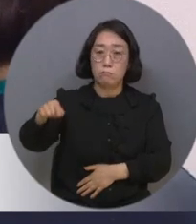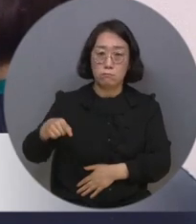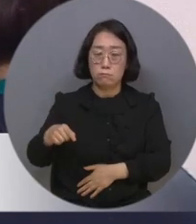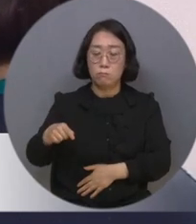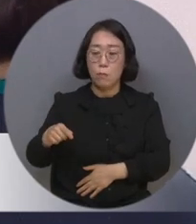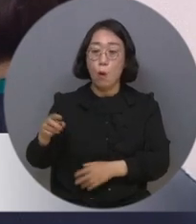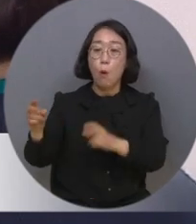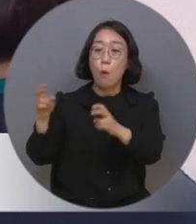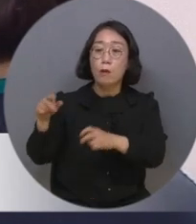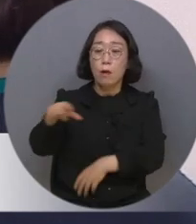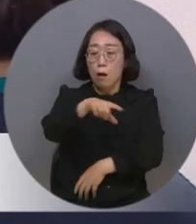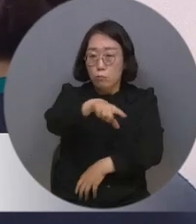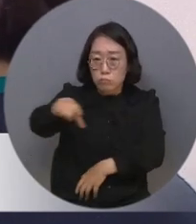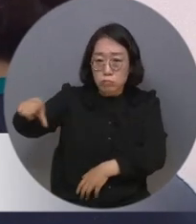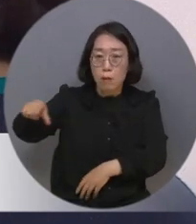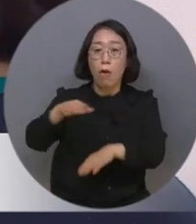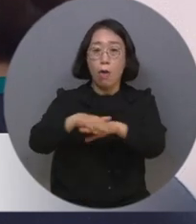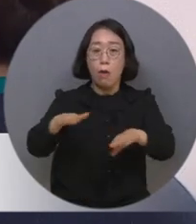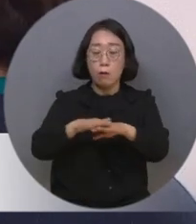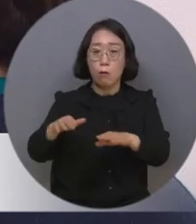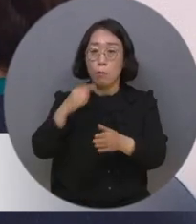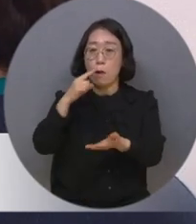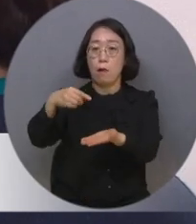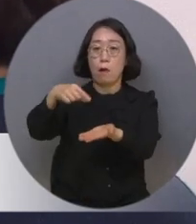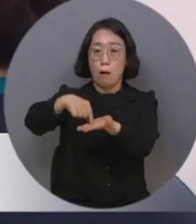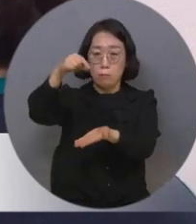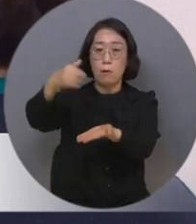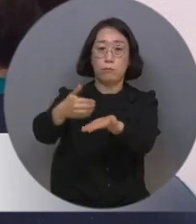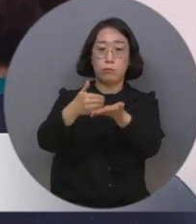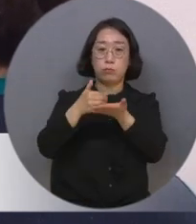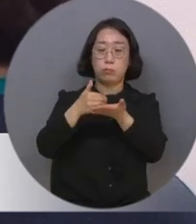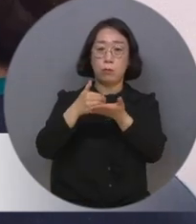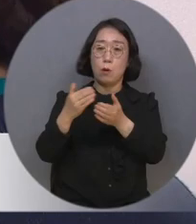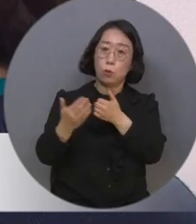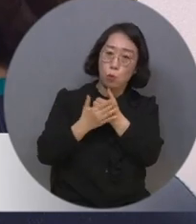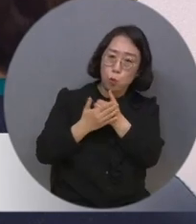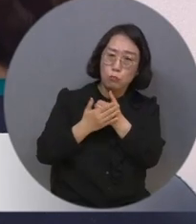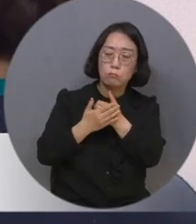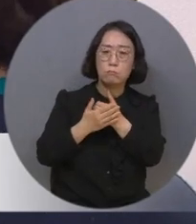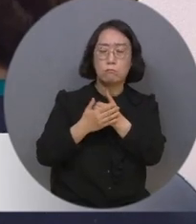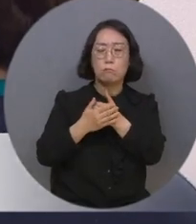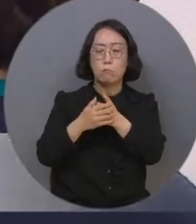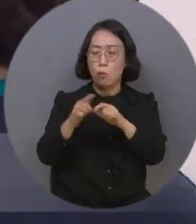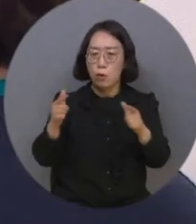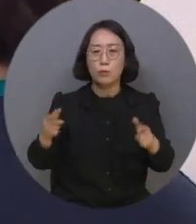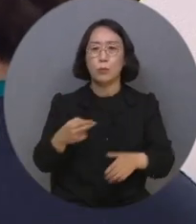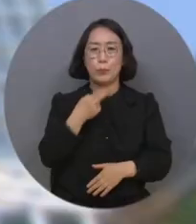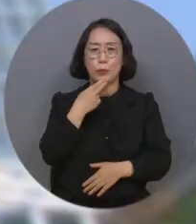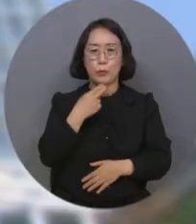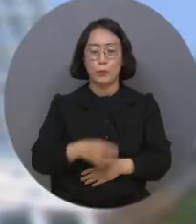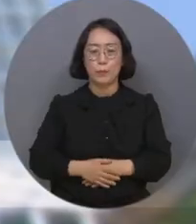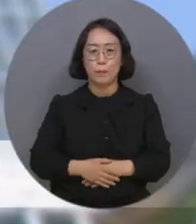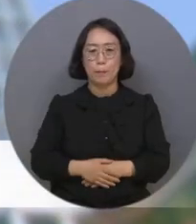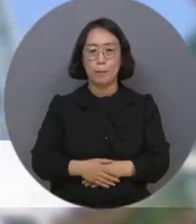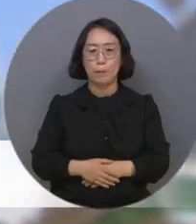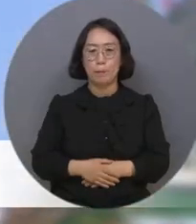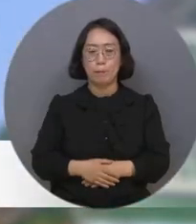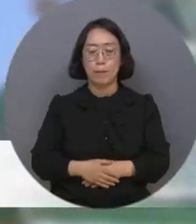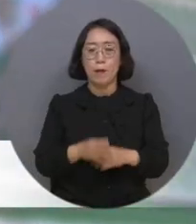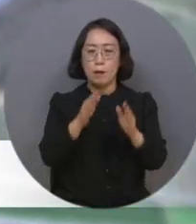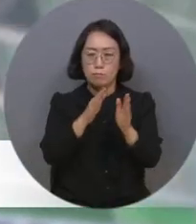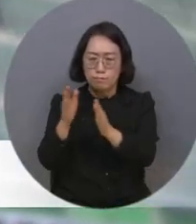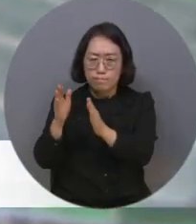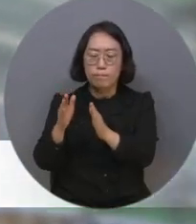잘 하라고 이렇게만 얘기했지 뭐 특별한 조치나 이런 거는 아직 없었습니다. 대책